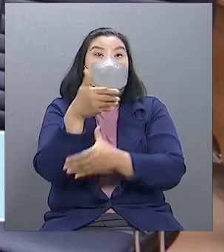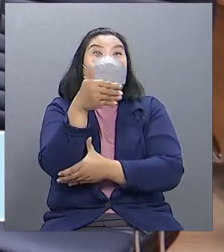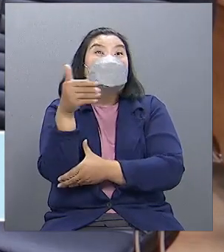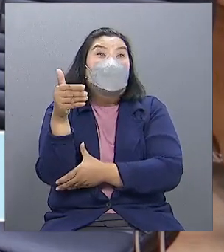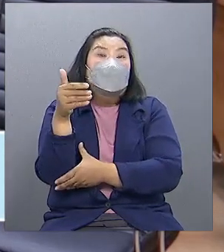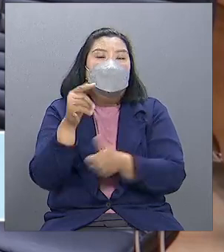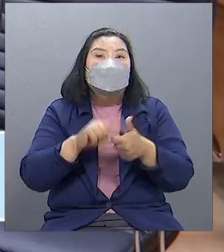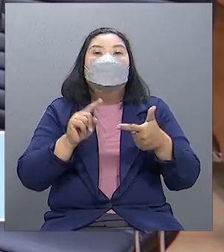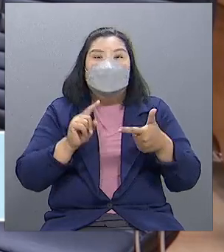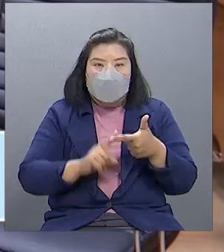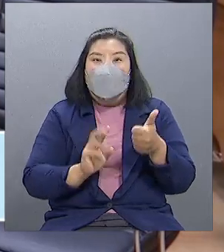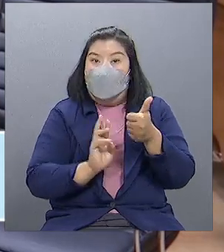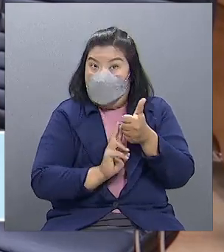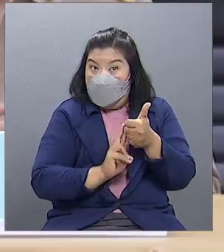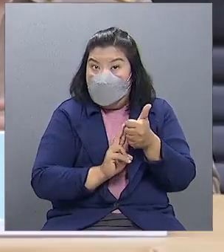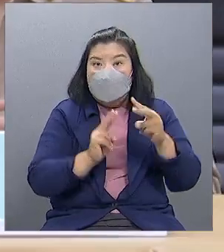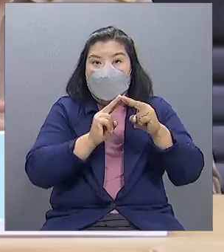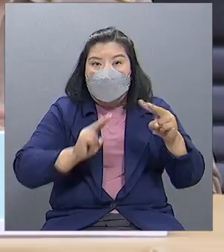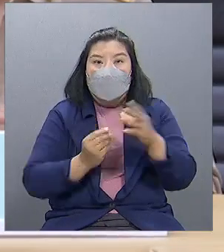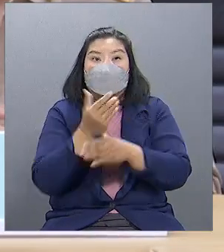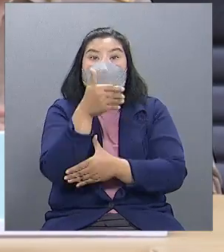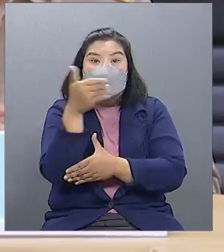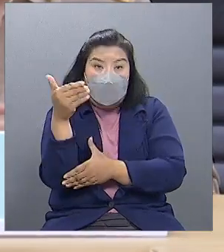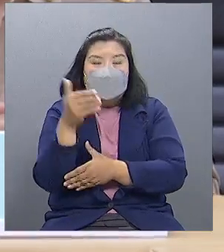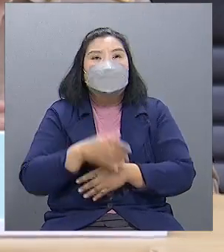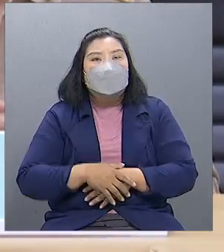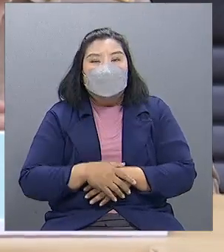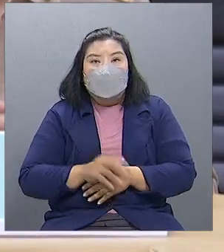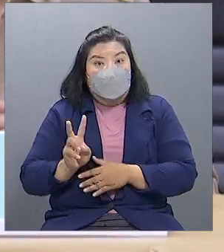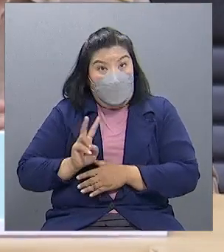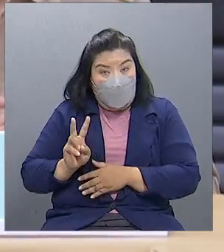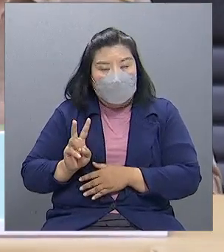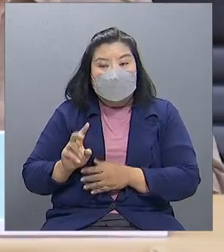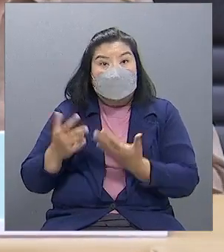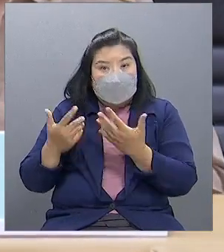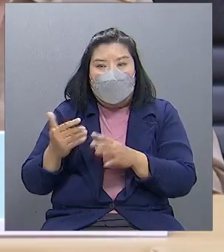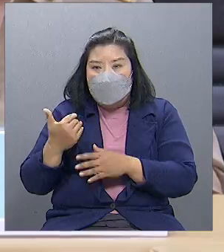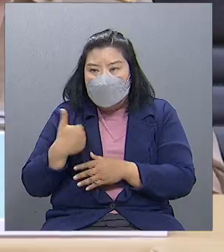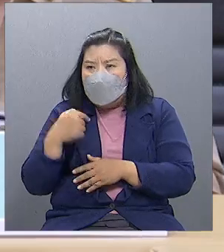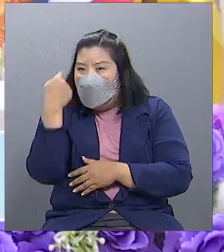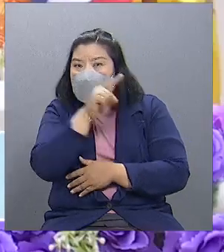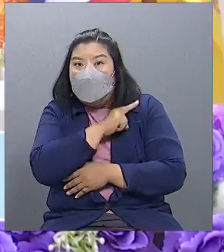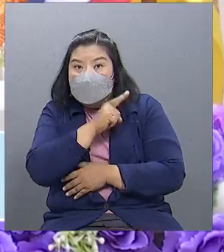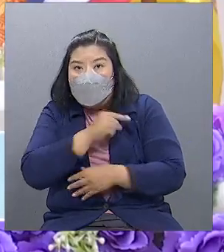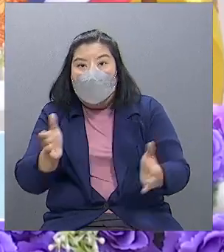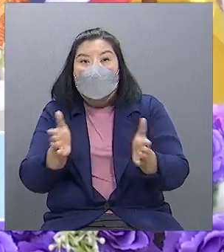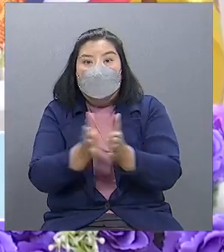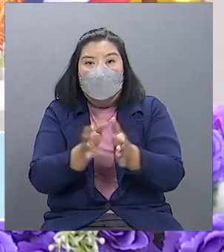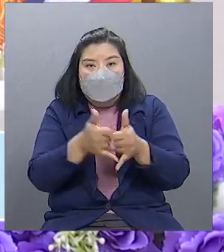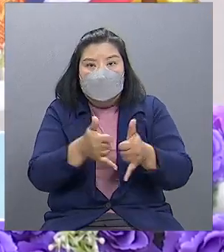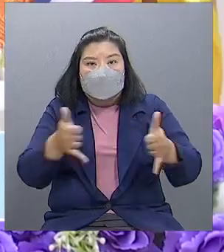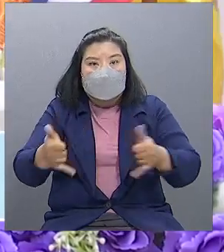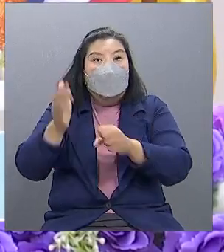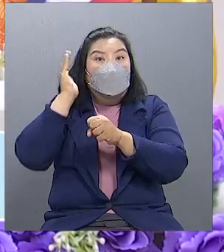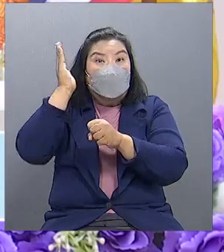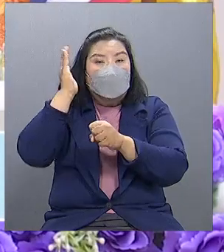สาผลาทgivingenceruraหนยงทเกี่วของมาทาหละหความคืบหน้างานแก้วแหาช้างป่าที่ออกมาซ่างความเด็ดร